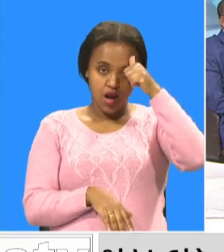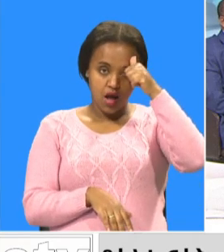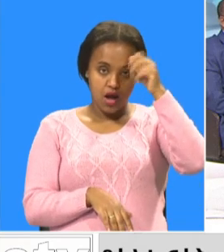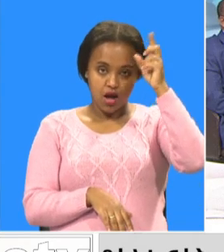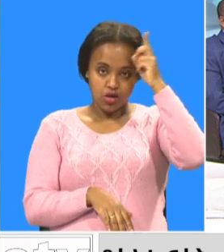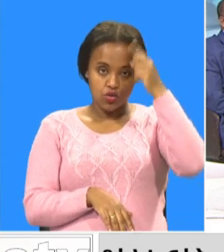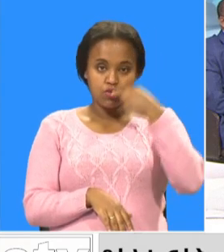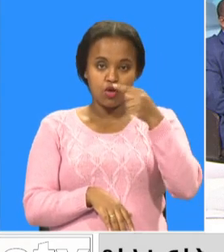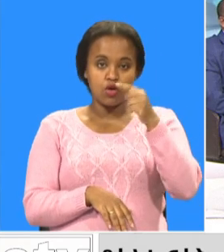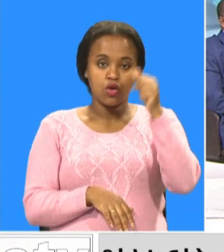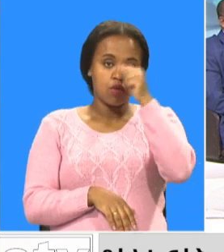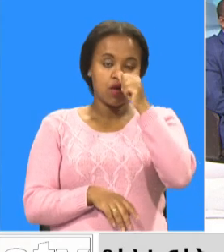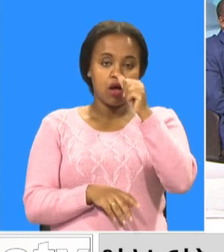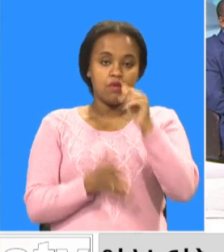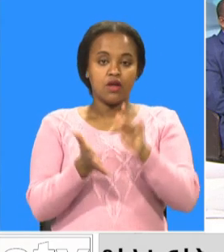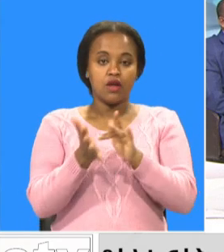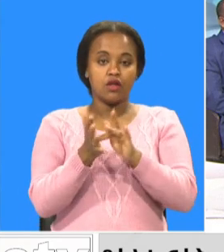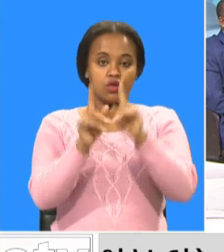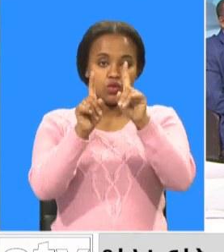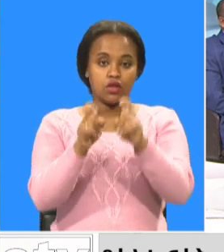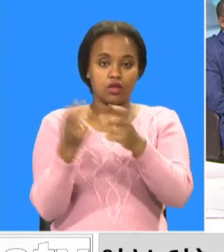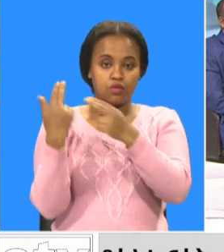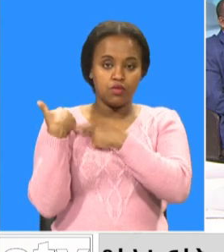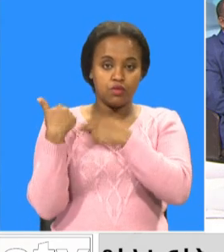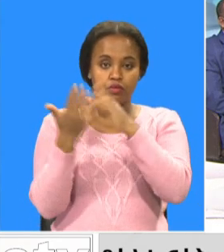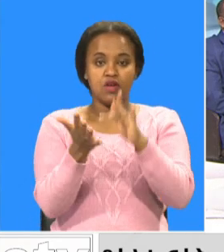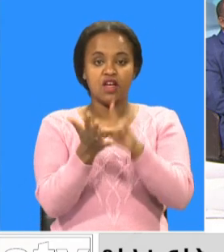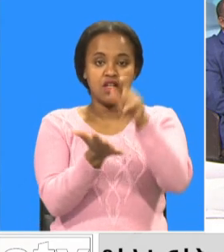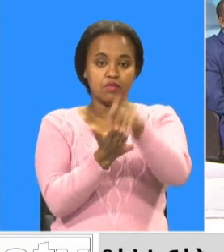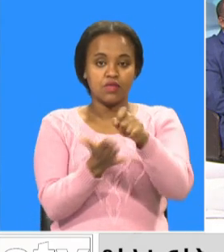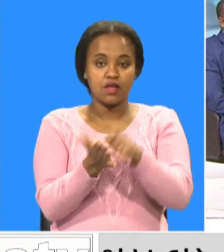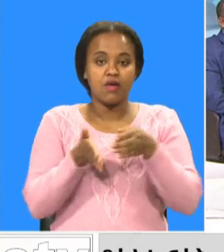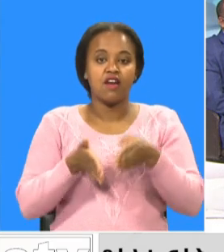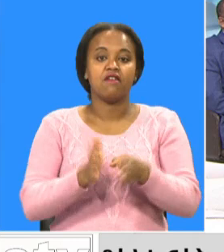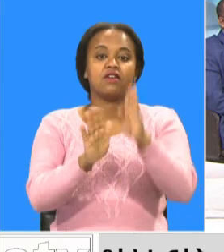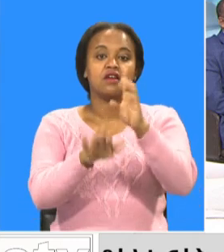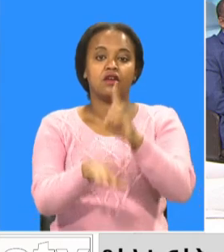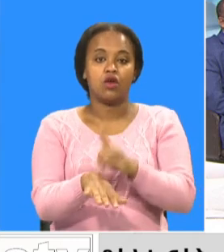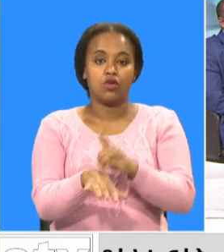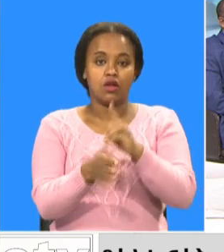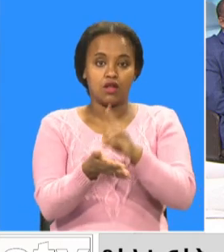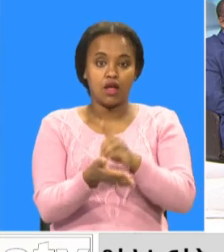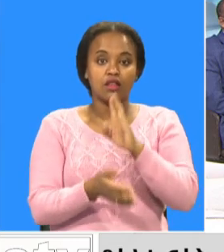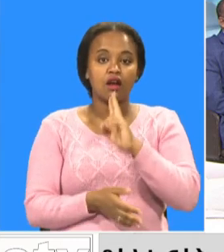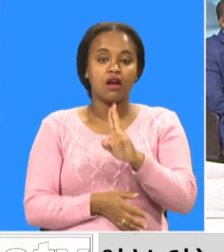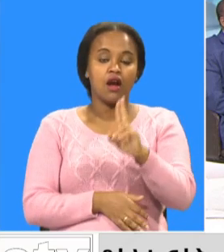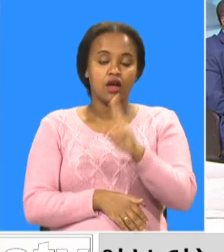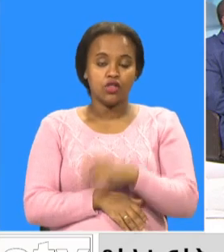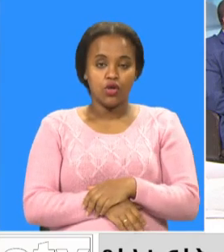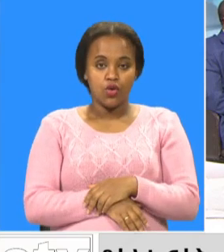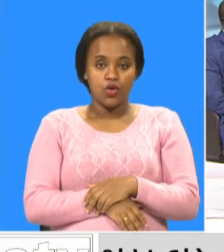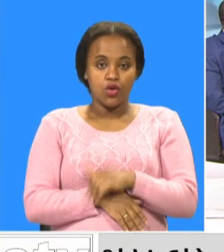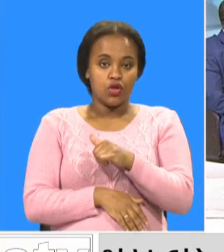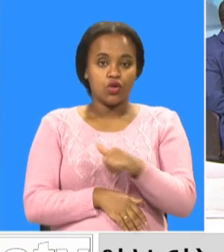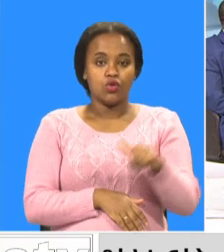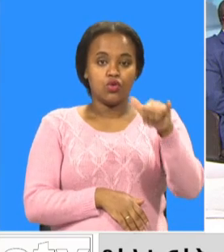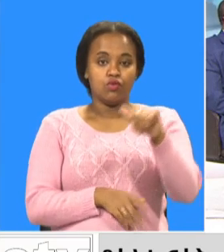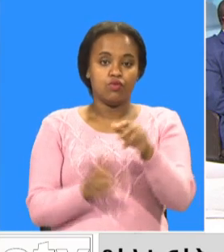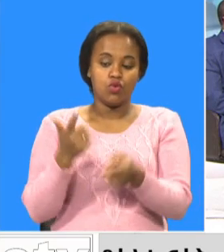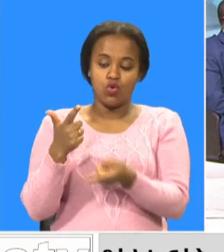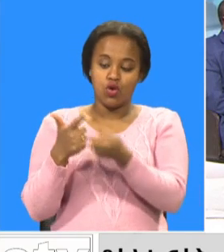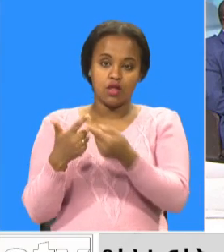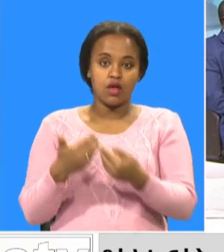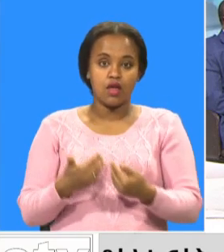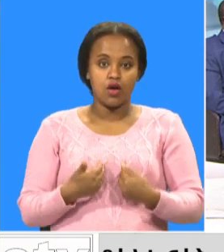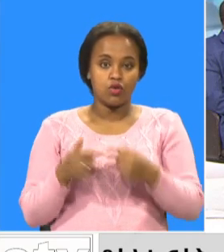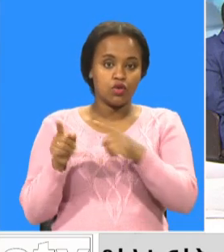ይባላሉ። የኢትዮጵያ ምግብና መድኃኒት ቁጥጥር ባለስልጣን የመድኃኒት ምዝገባና ፍቃድ ዳይሬክቶሬት ዳይሬክተር ናቸው። እንዲሁም ሁለተኛ ላይ